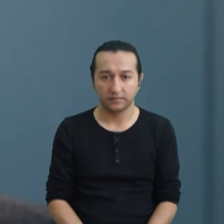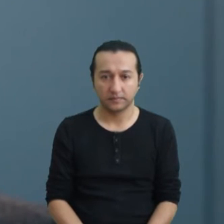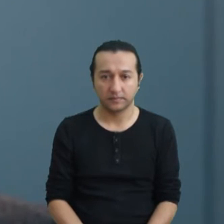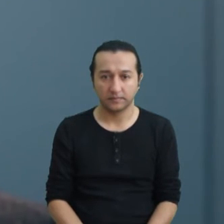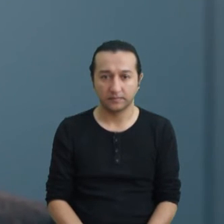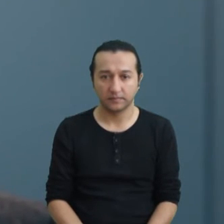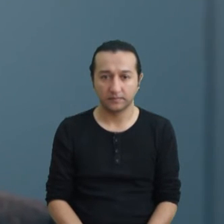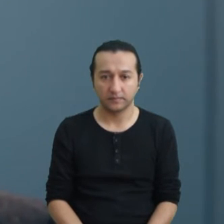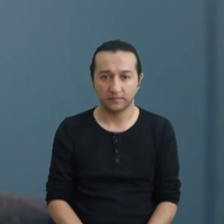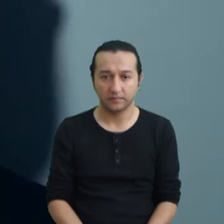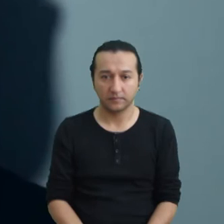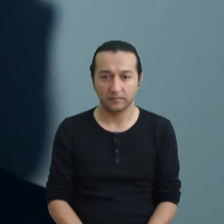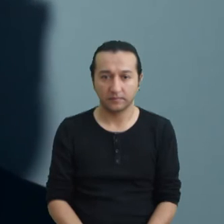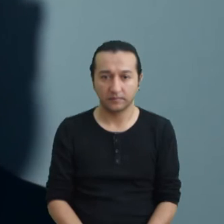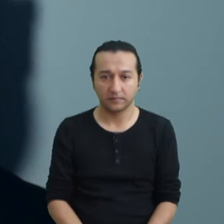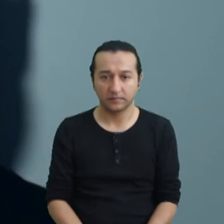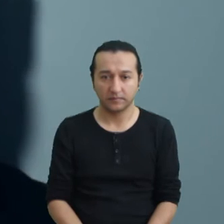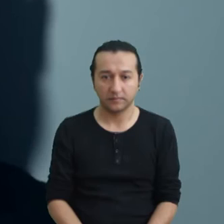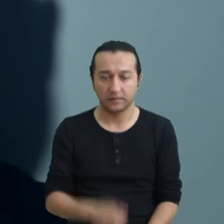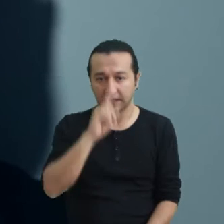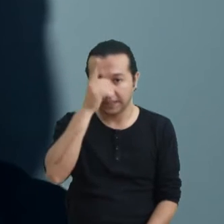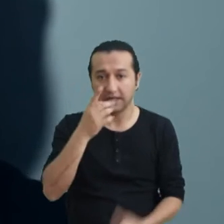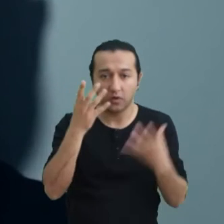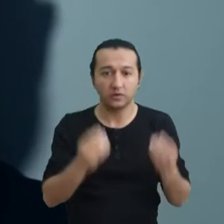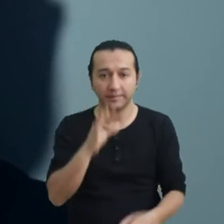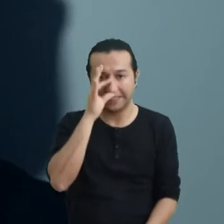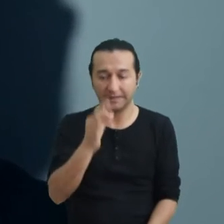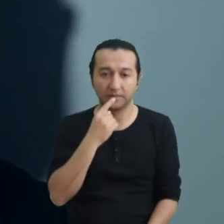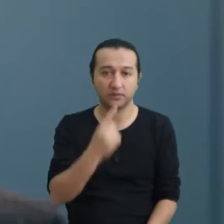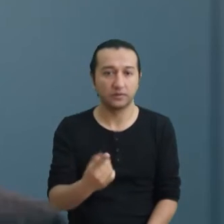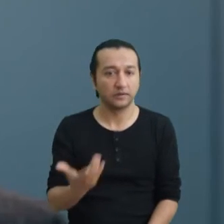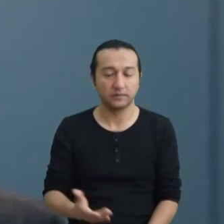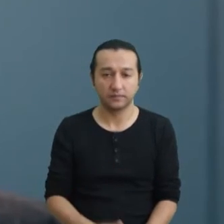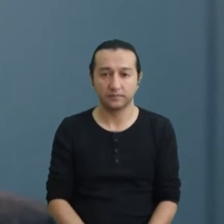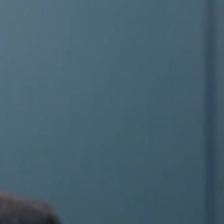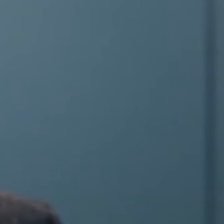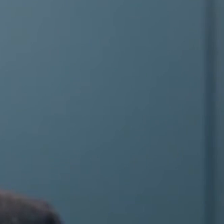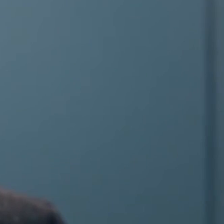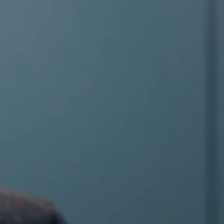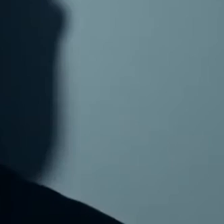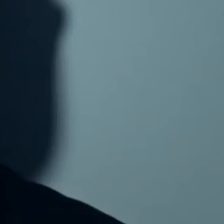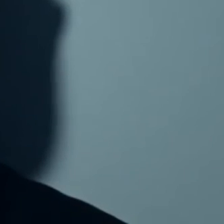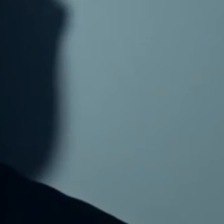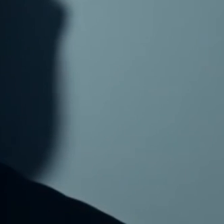Martin'in yüzüne yavaşça bir tebessüm yayıldı. Tek başıma olacağımı kim söyledi?